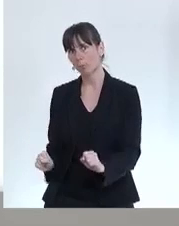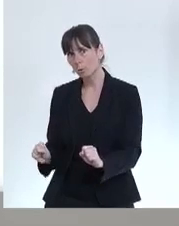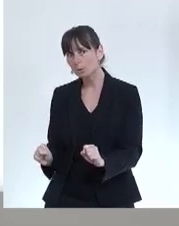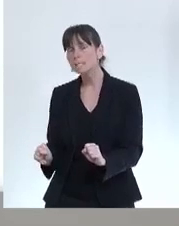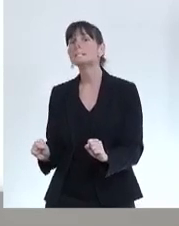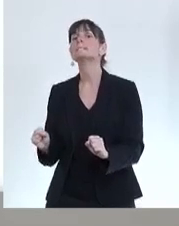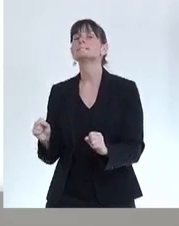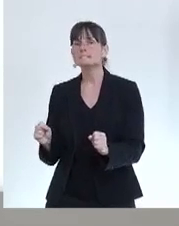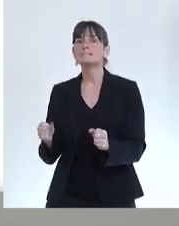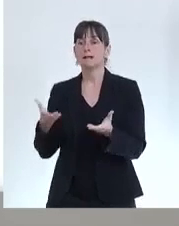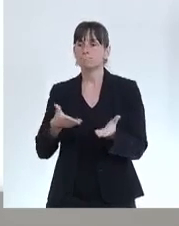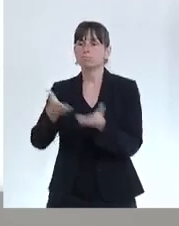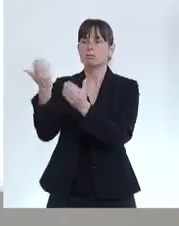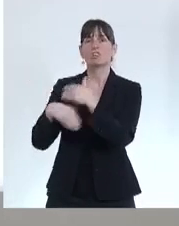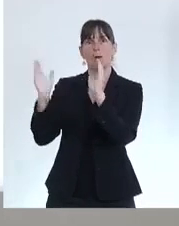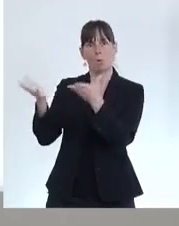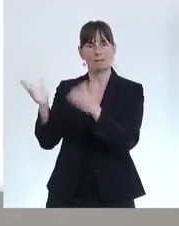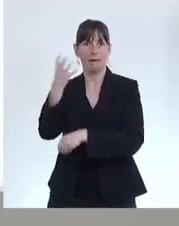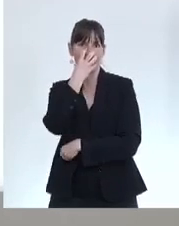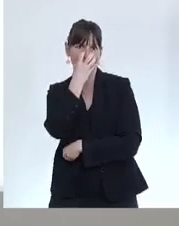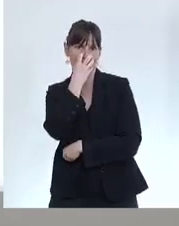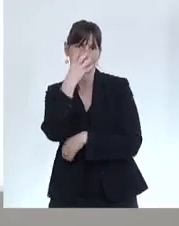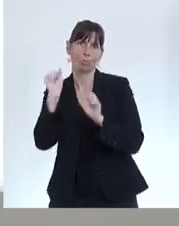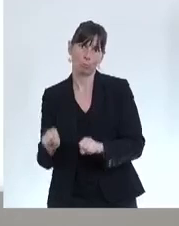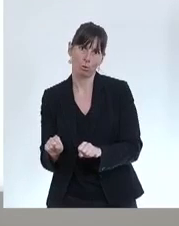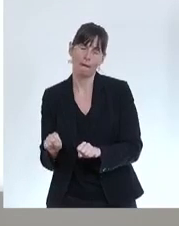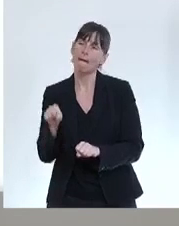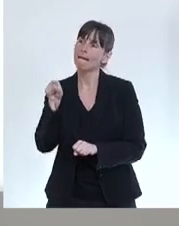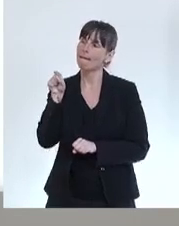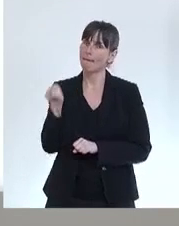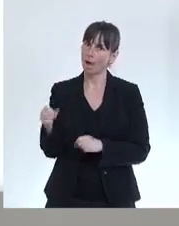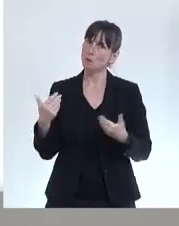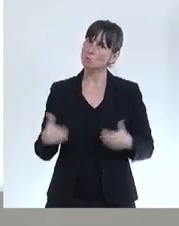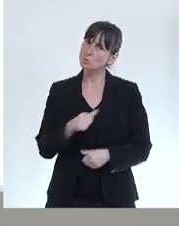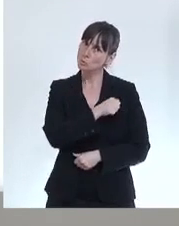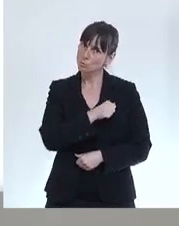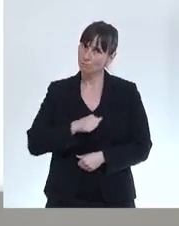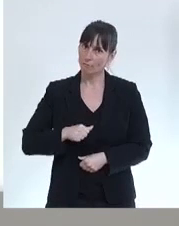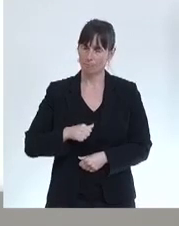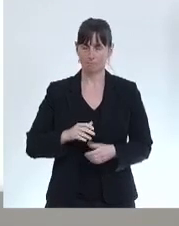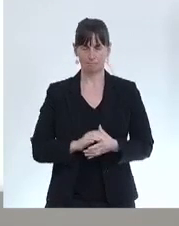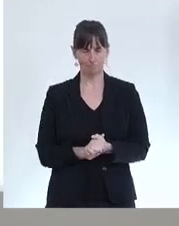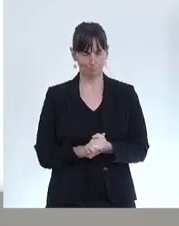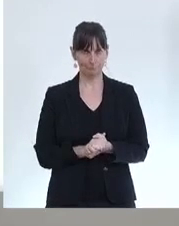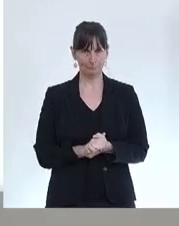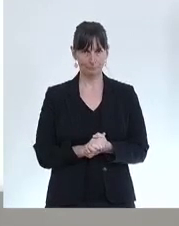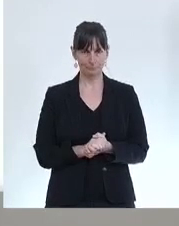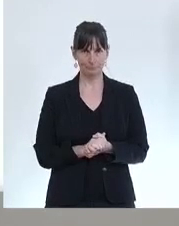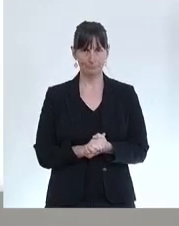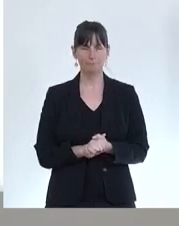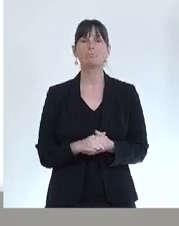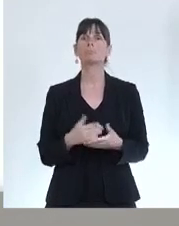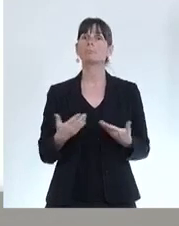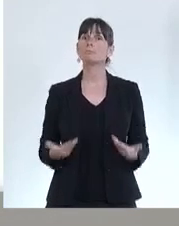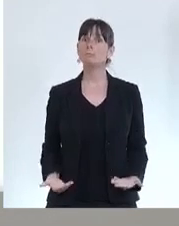jusqu'à l'admission dans un service de réanimation. Et là, c'est évidemment quelque chose de très sérieux. Il y a en